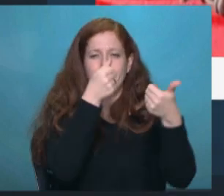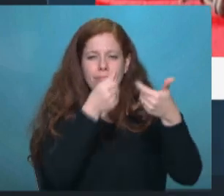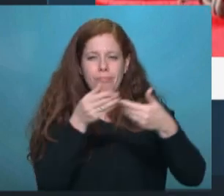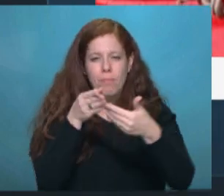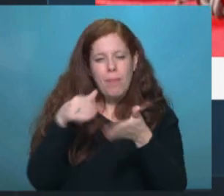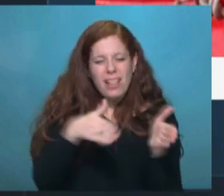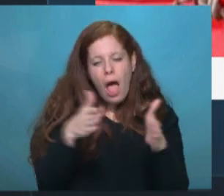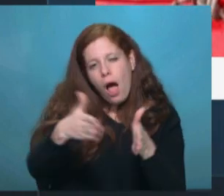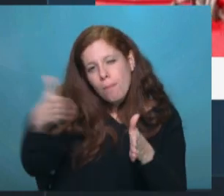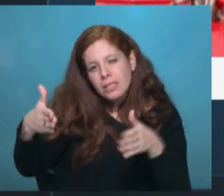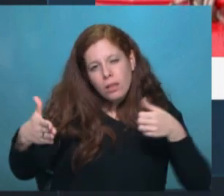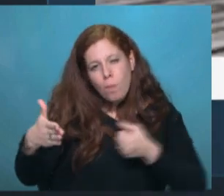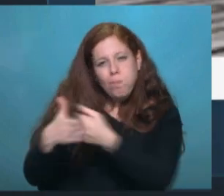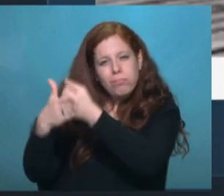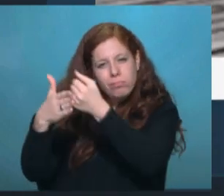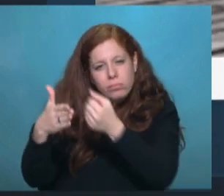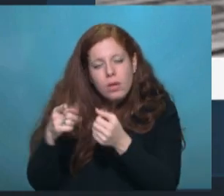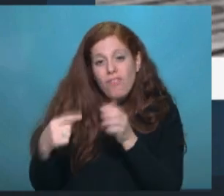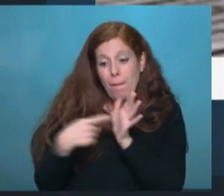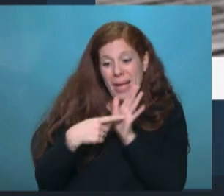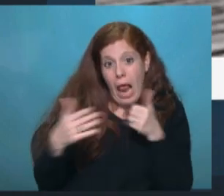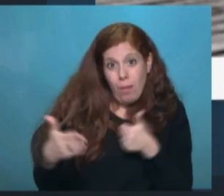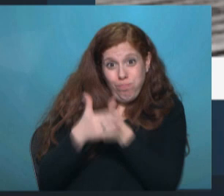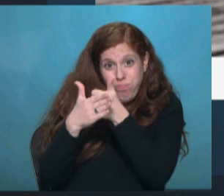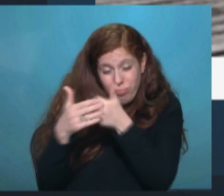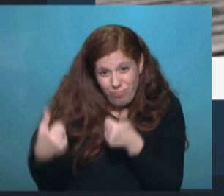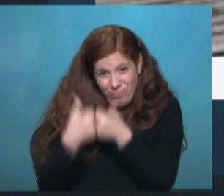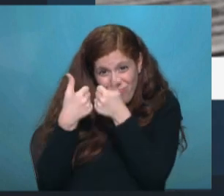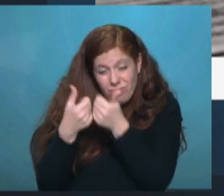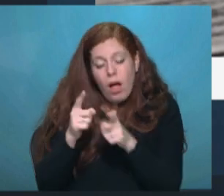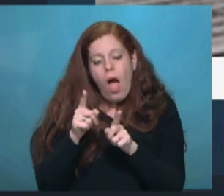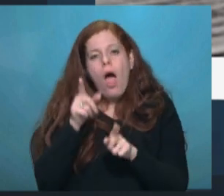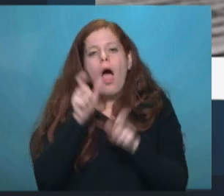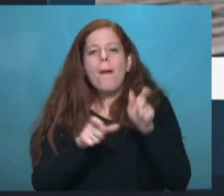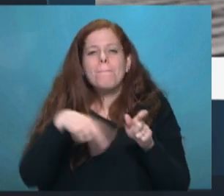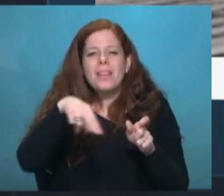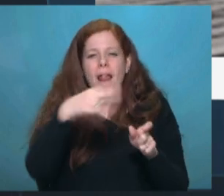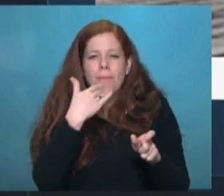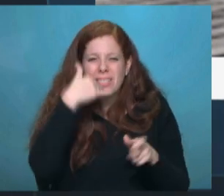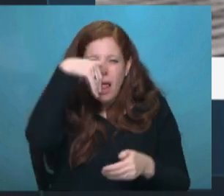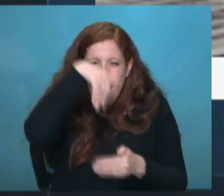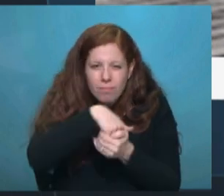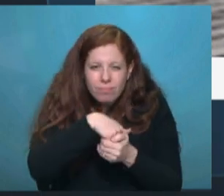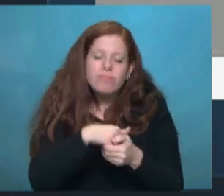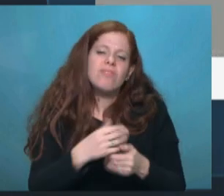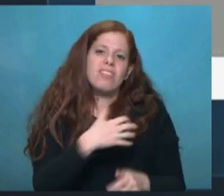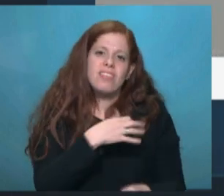וכתוצאה מההתנגשות נפגעו המטיילים הישראלים שהיו על